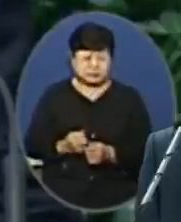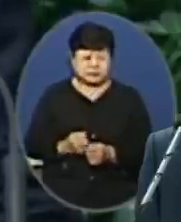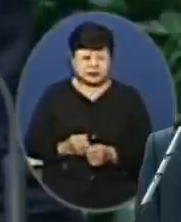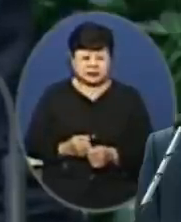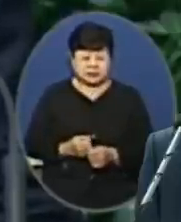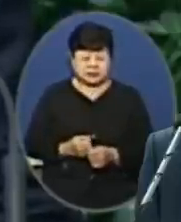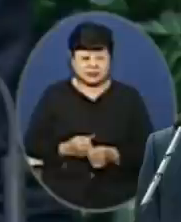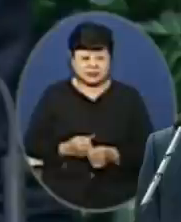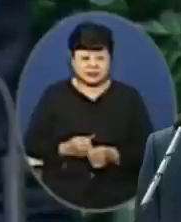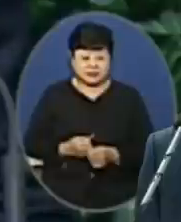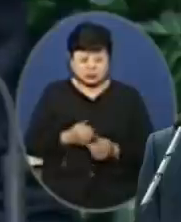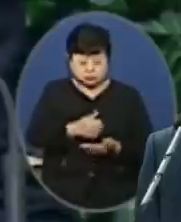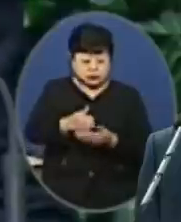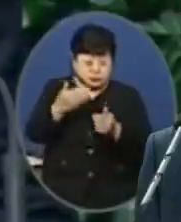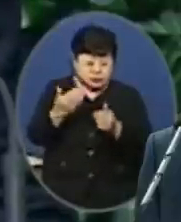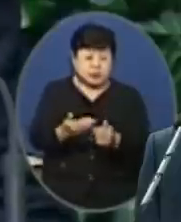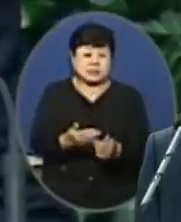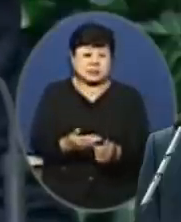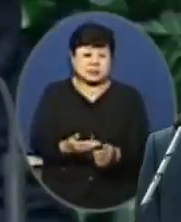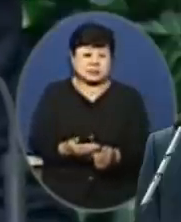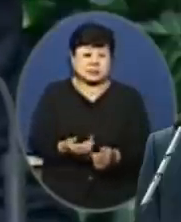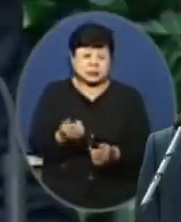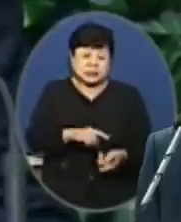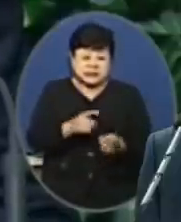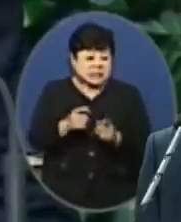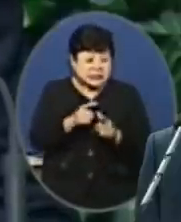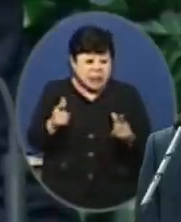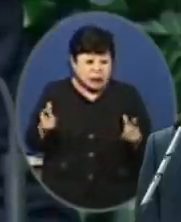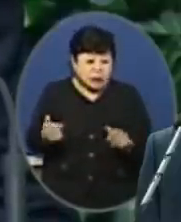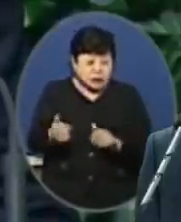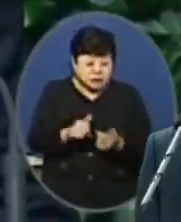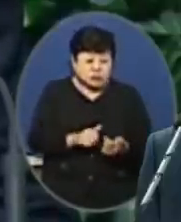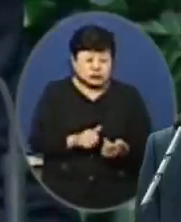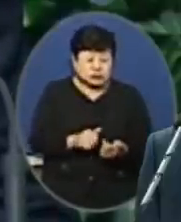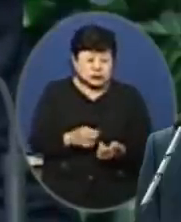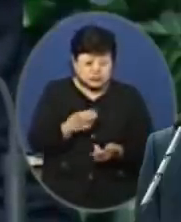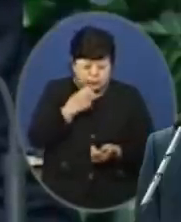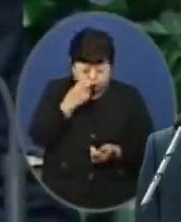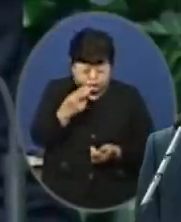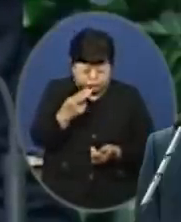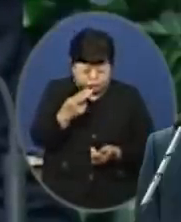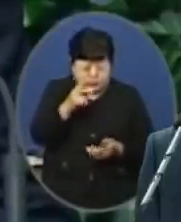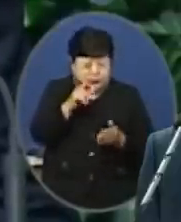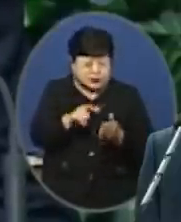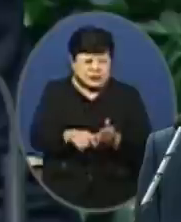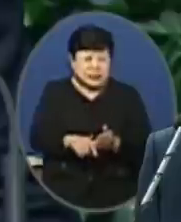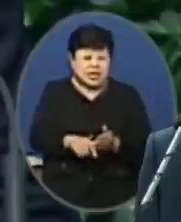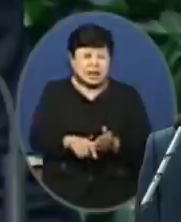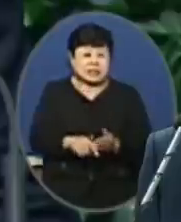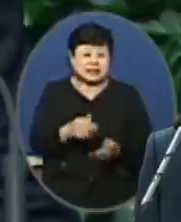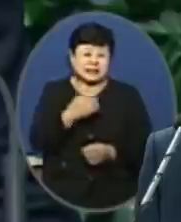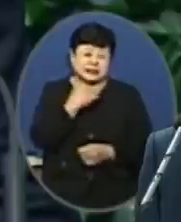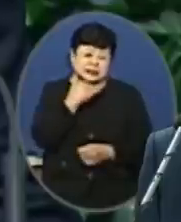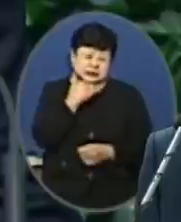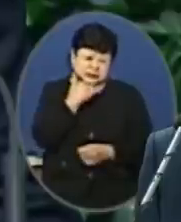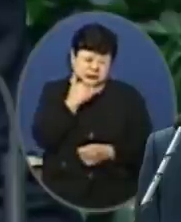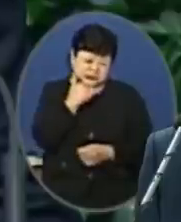그런데 왜 주님께서 일찌감치 살려놓을 것이지 죽도록 유대 땅에서 기다리고